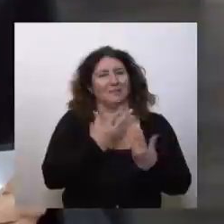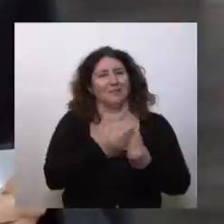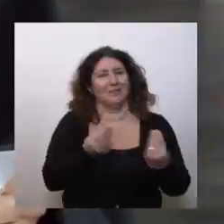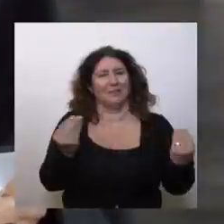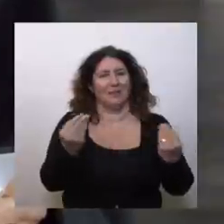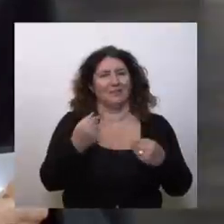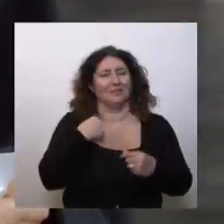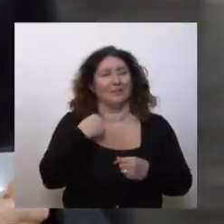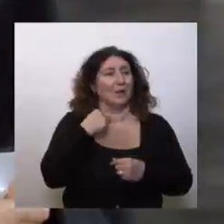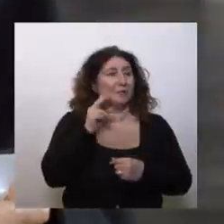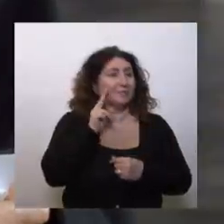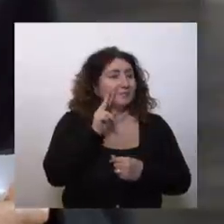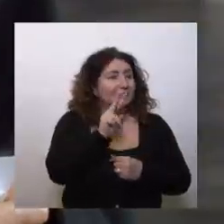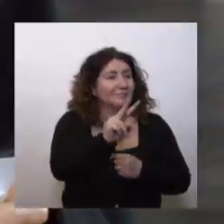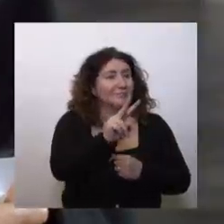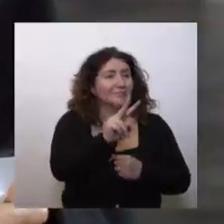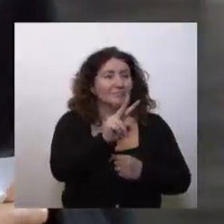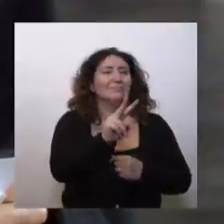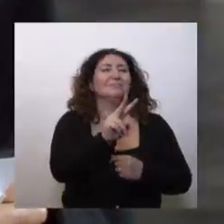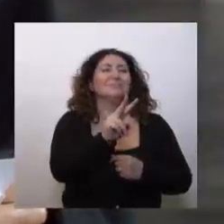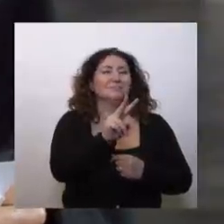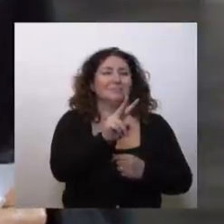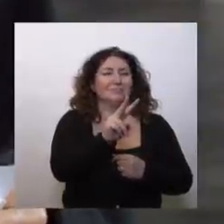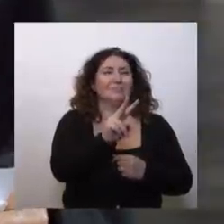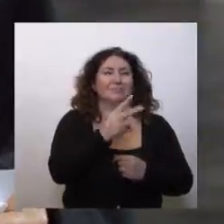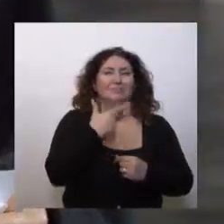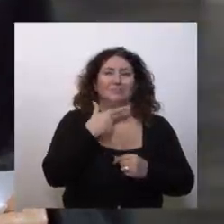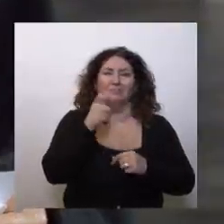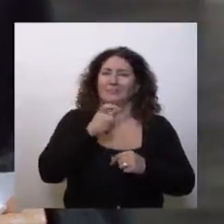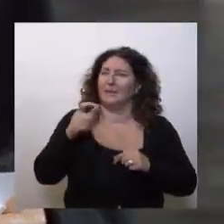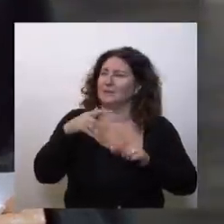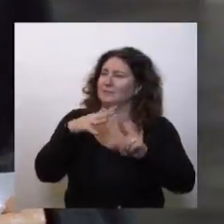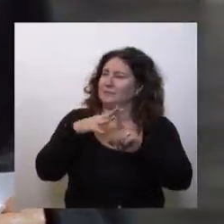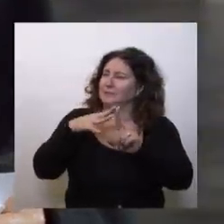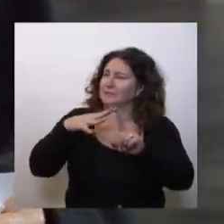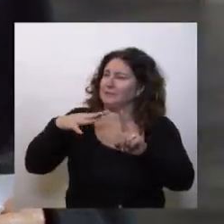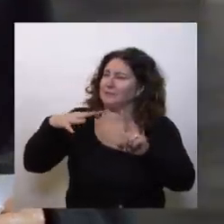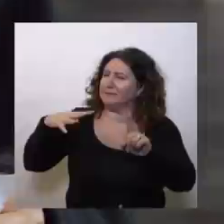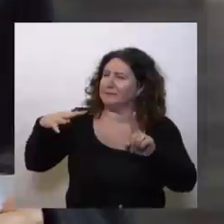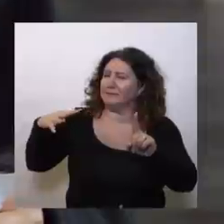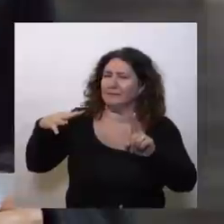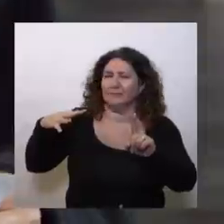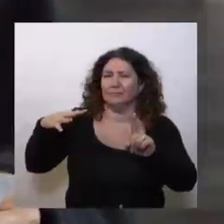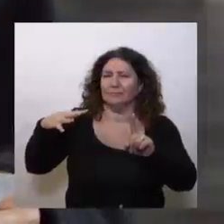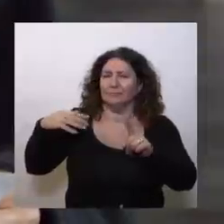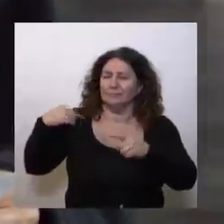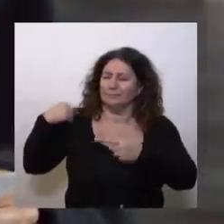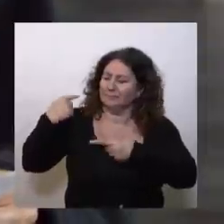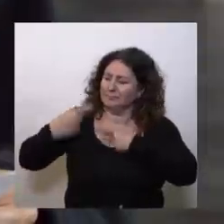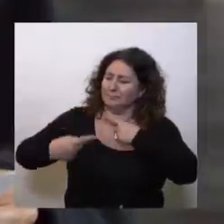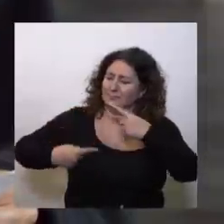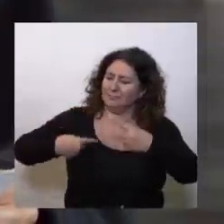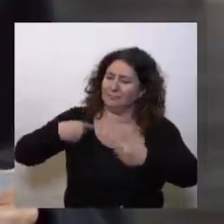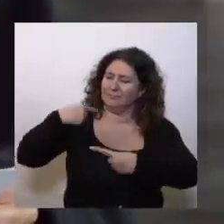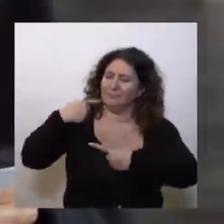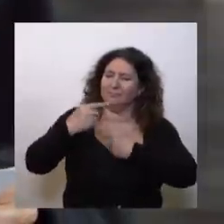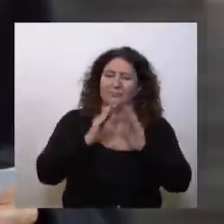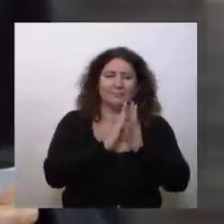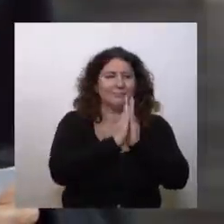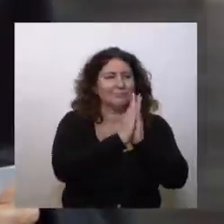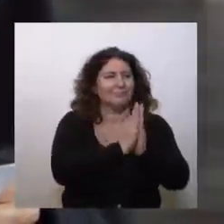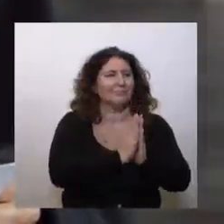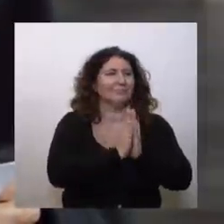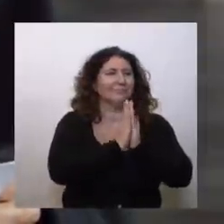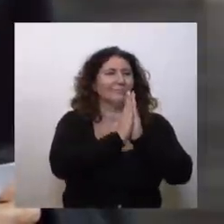Mentre ti guardo mi unisco a quella miriade di persone che ti hanno contemplato nei secoli con attenzione